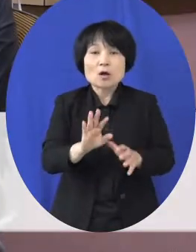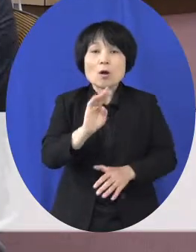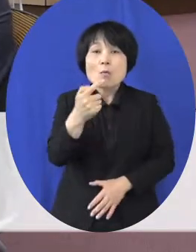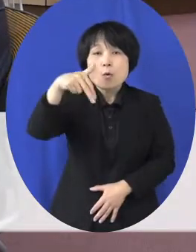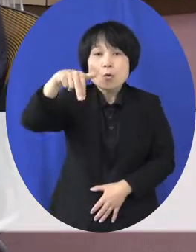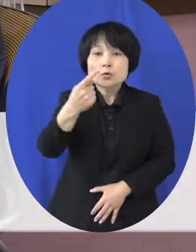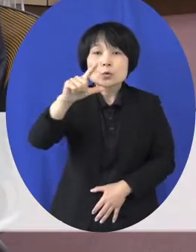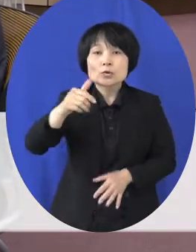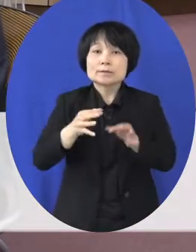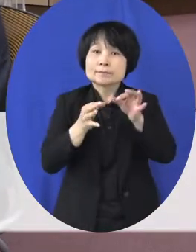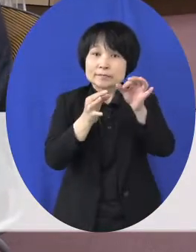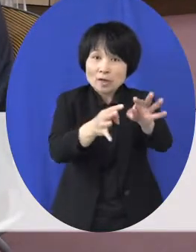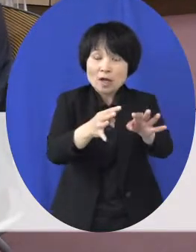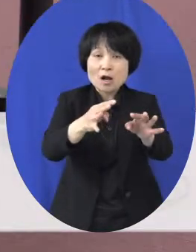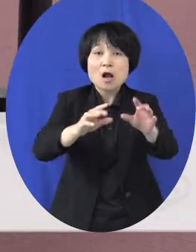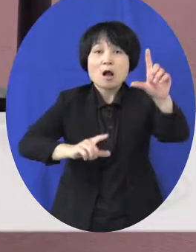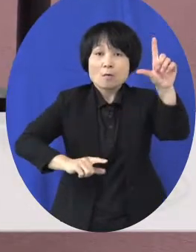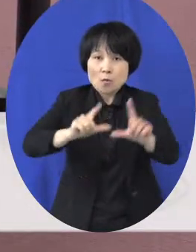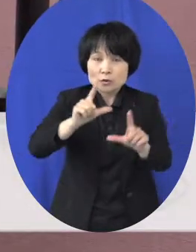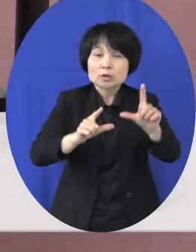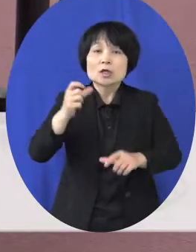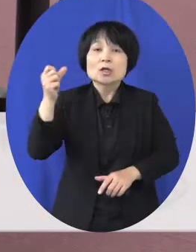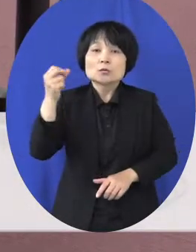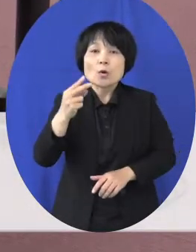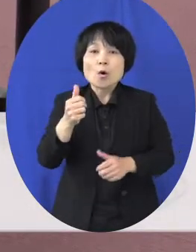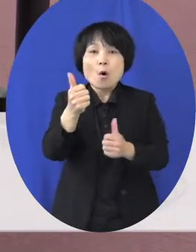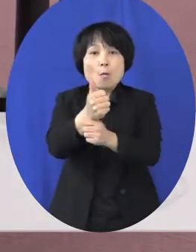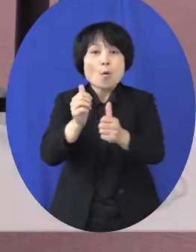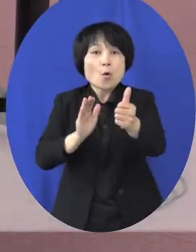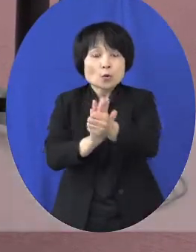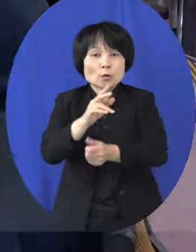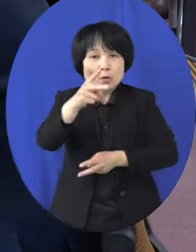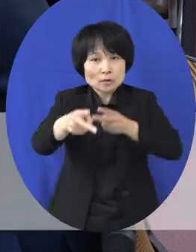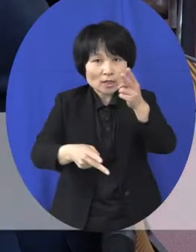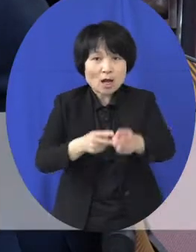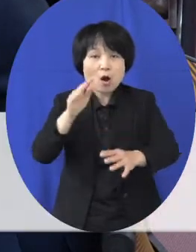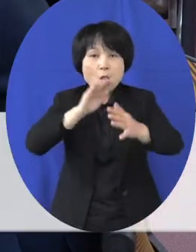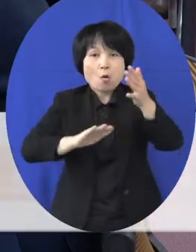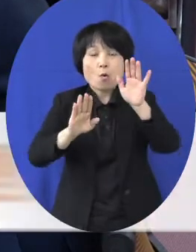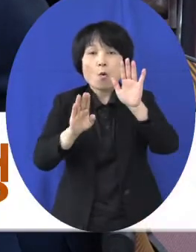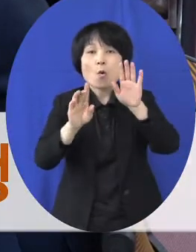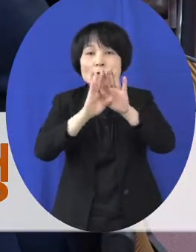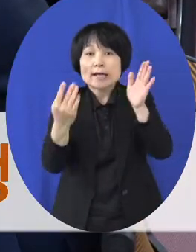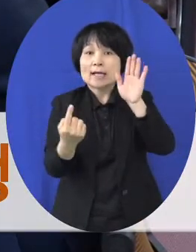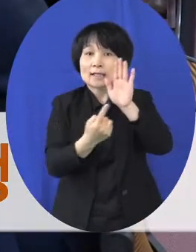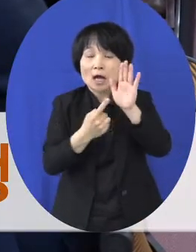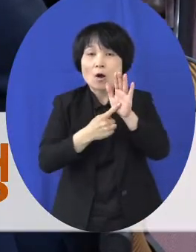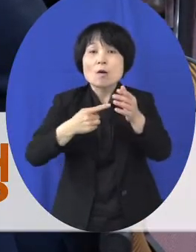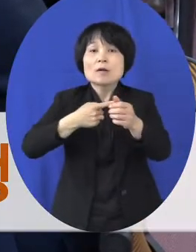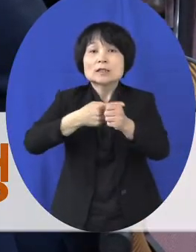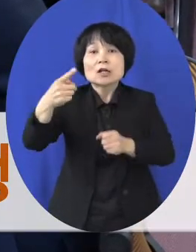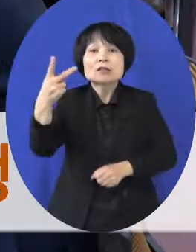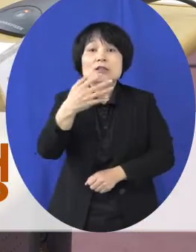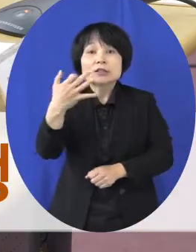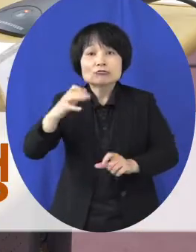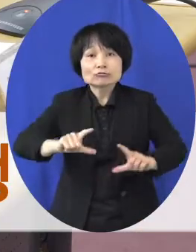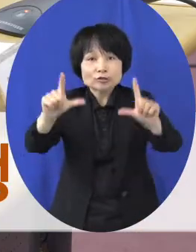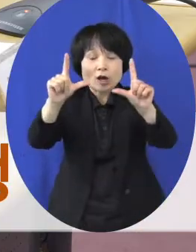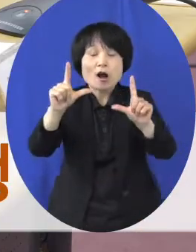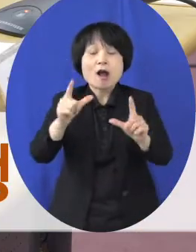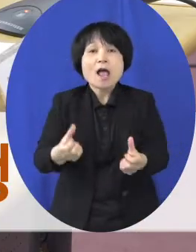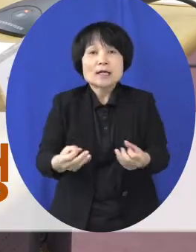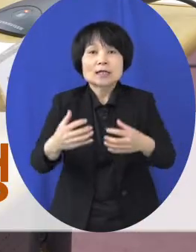지방재정투자심사, 용역과제와 보조사업 공모 대상사업자 선정심의, 2019년의 행사와 축제 예산안에 대한 심의